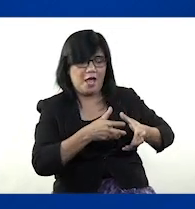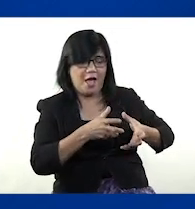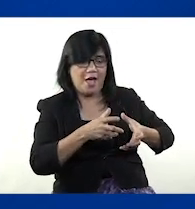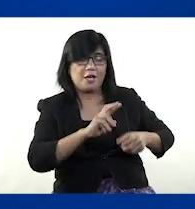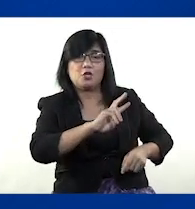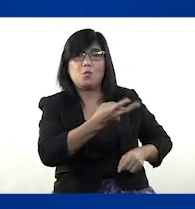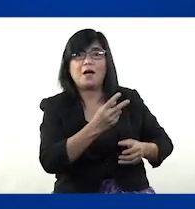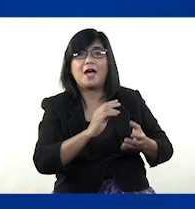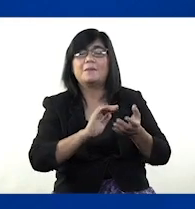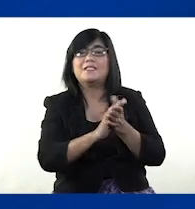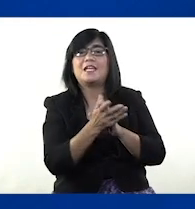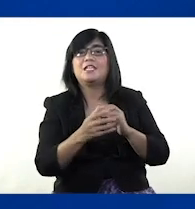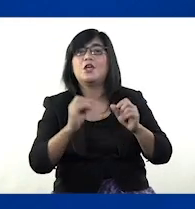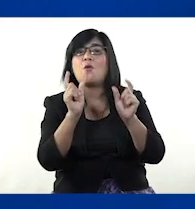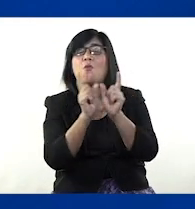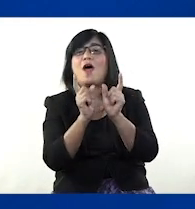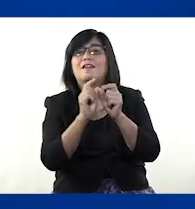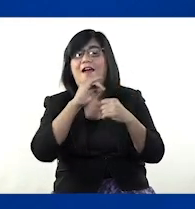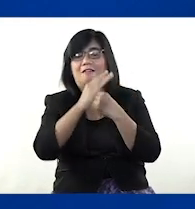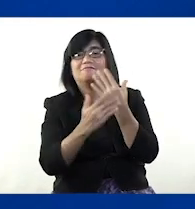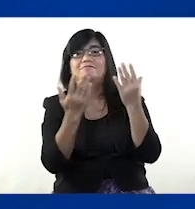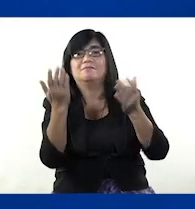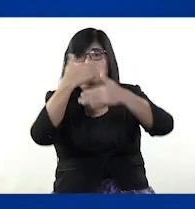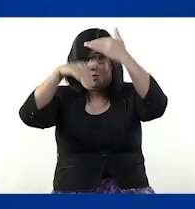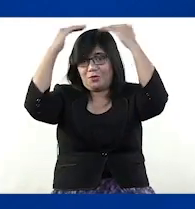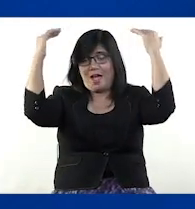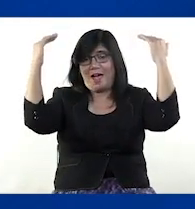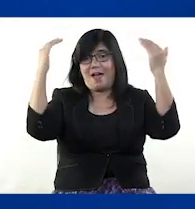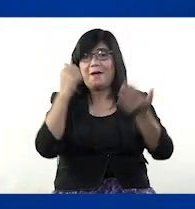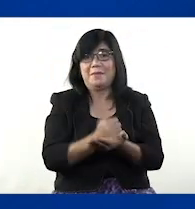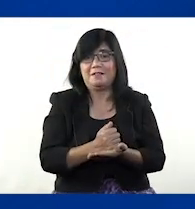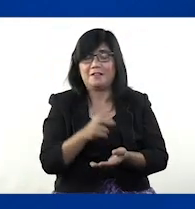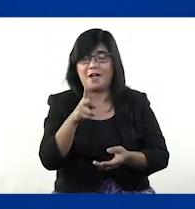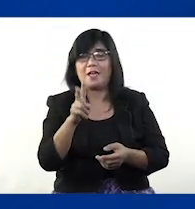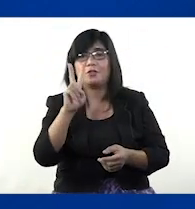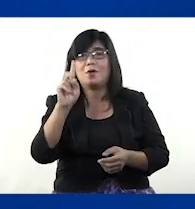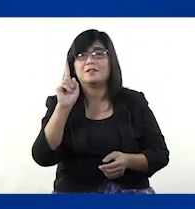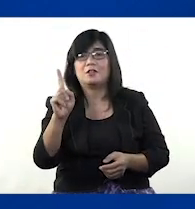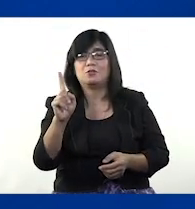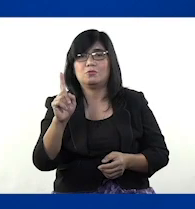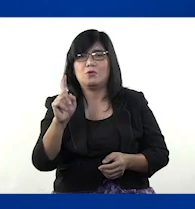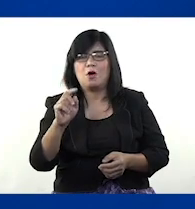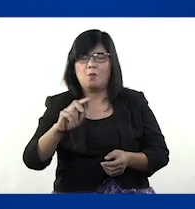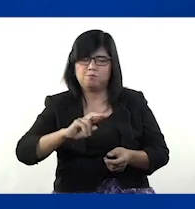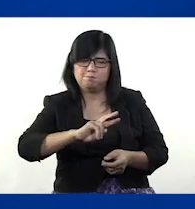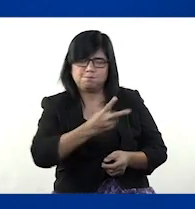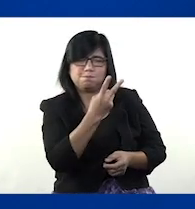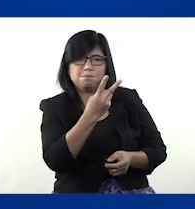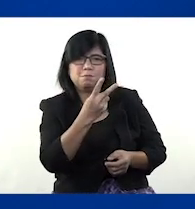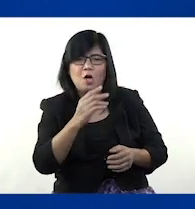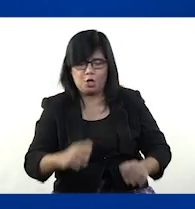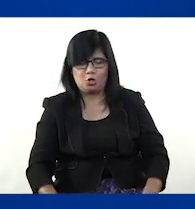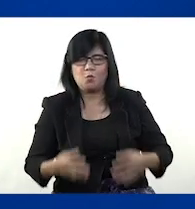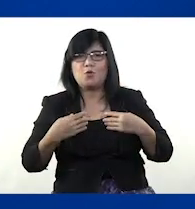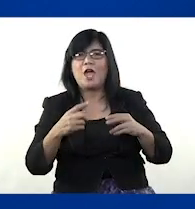warganegara shortcut o halo halo pusat yang akan mengubah tubuh kita Gina Hai singa